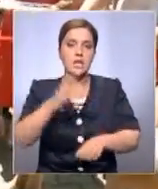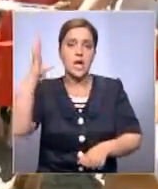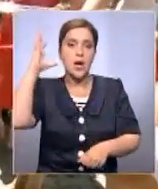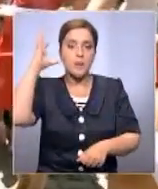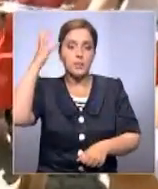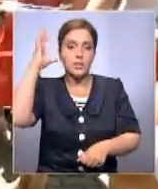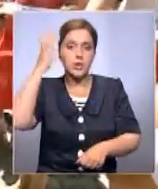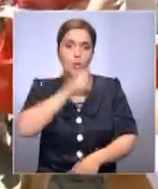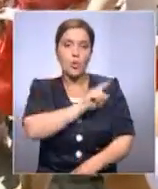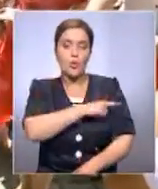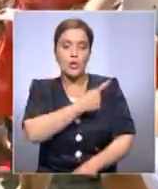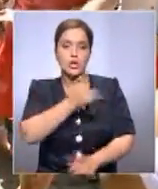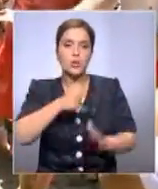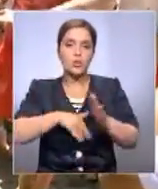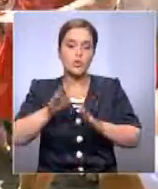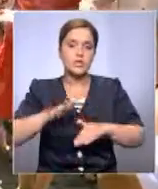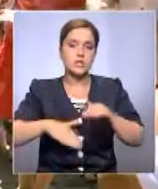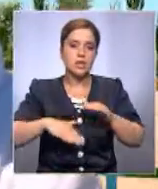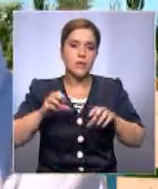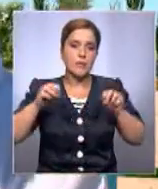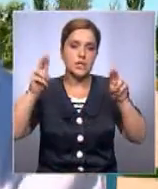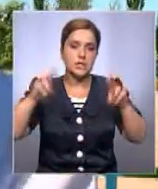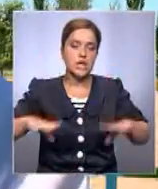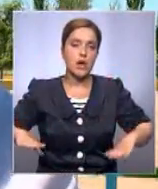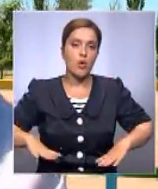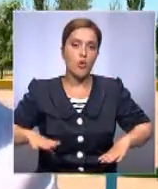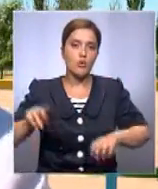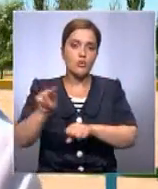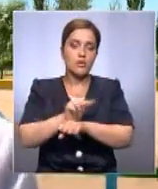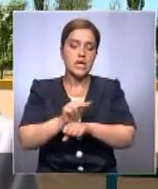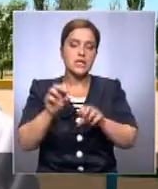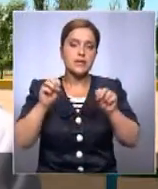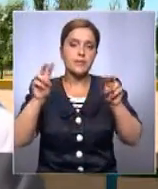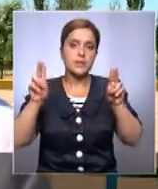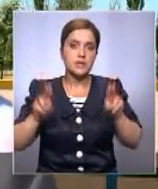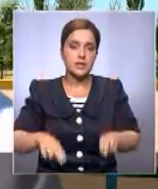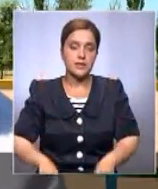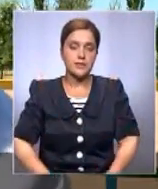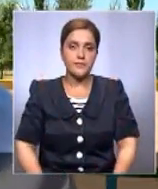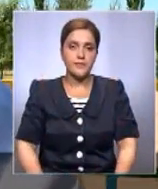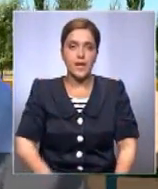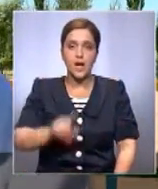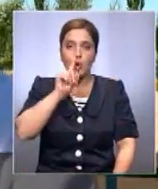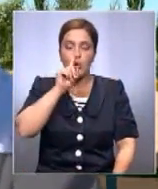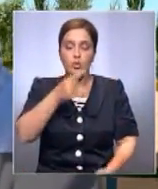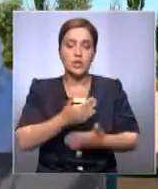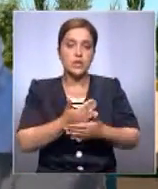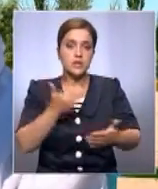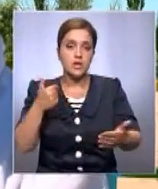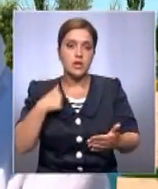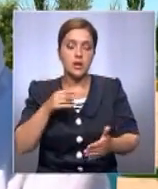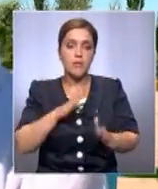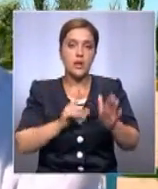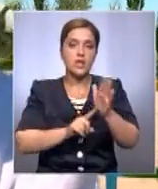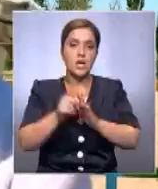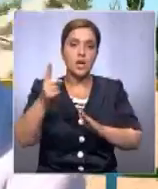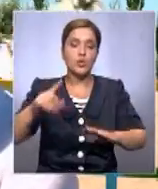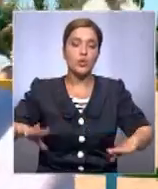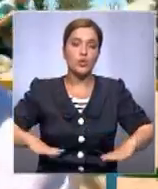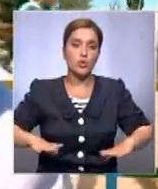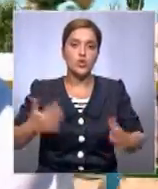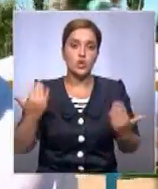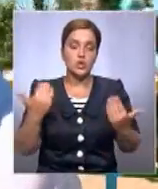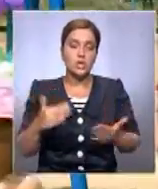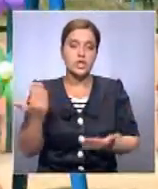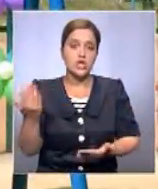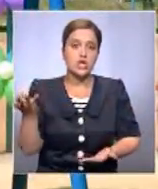и лучшие специалисты по ипотерапии. Год назад начинал с одной лошади. Сейчас их уже 4 и есть большой